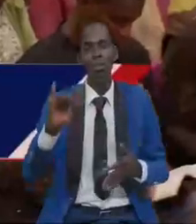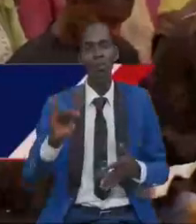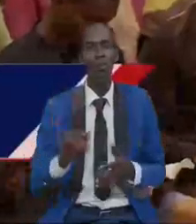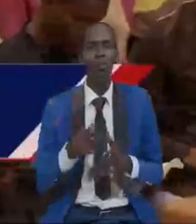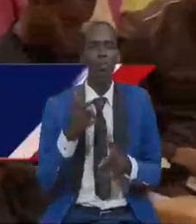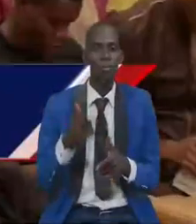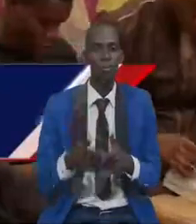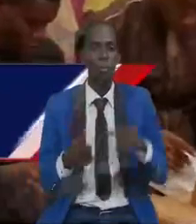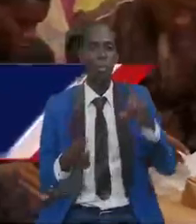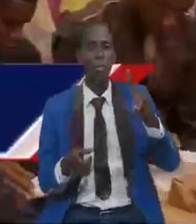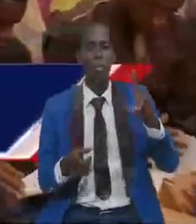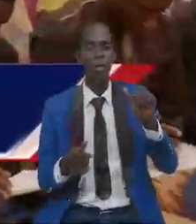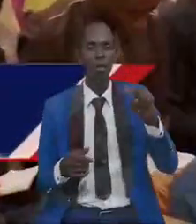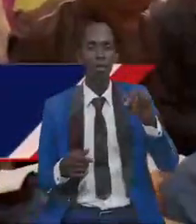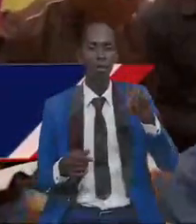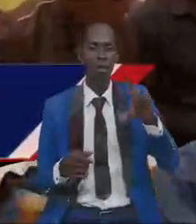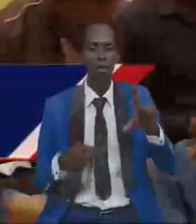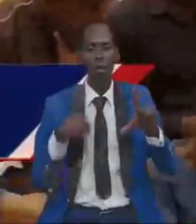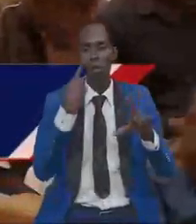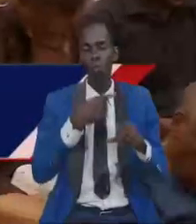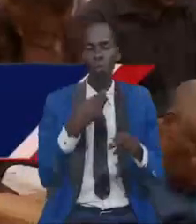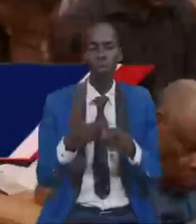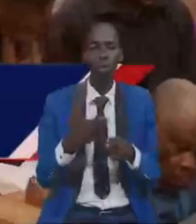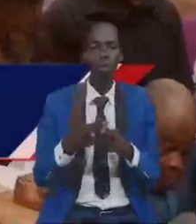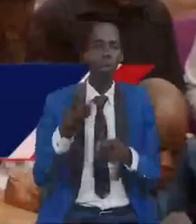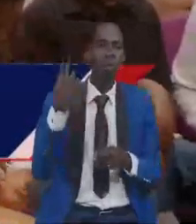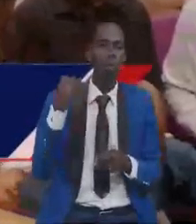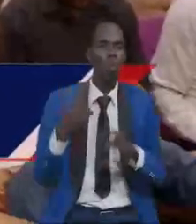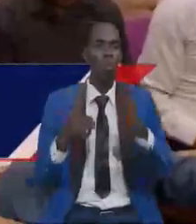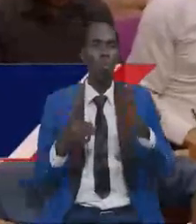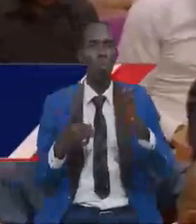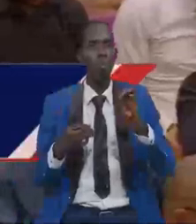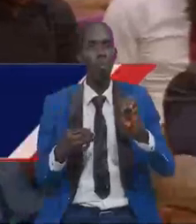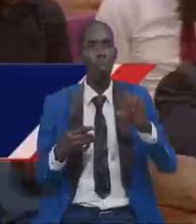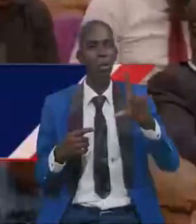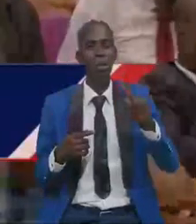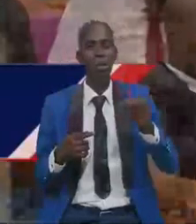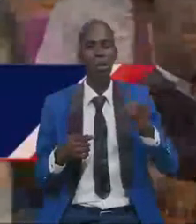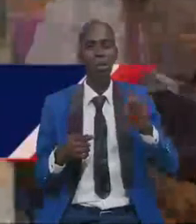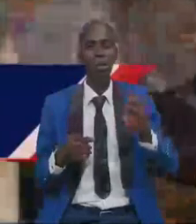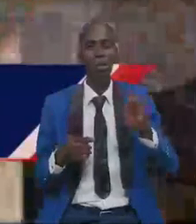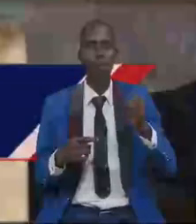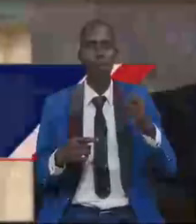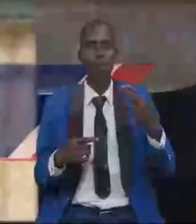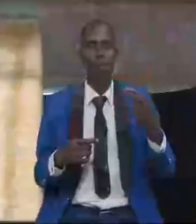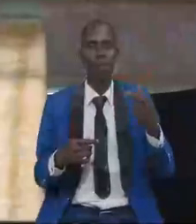Daniel, nommé Belshazzar, fut un moment stupéfait.